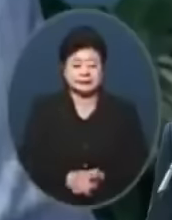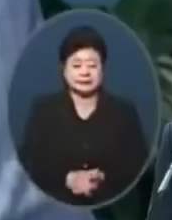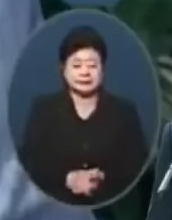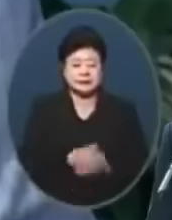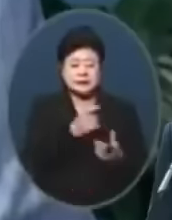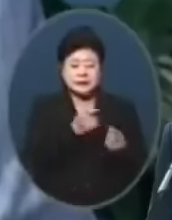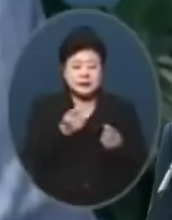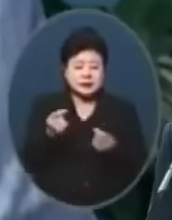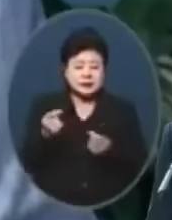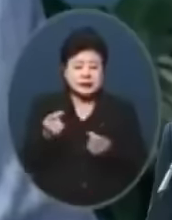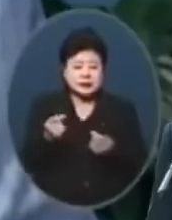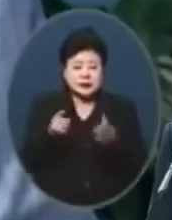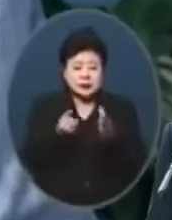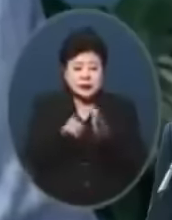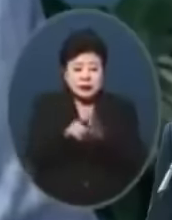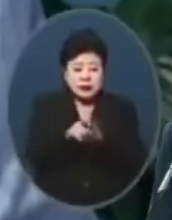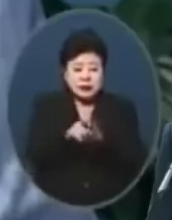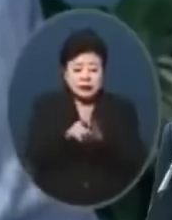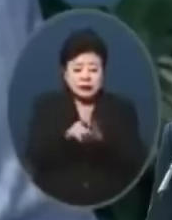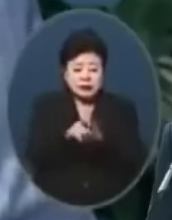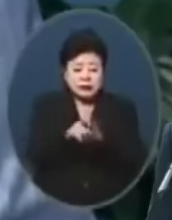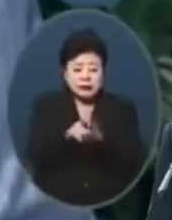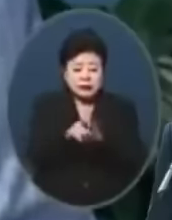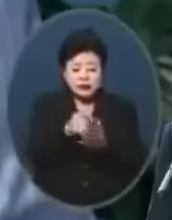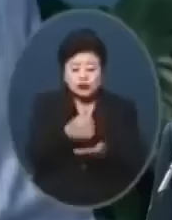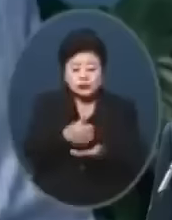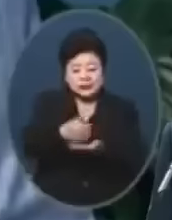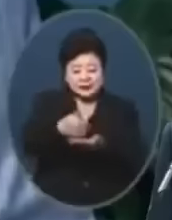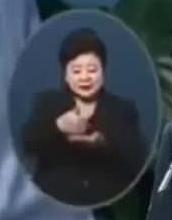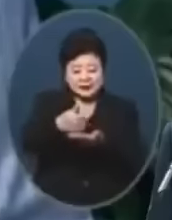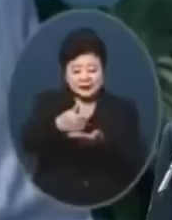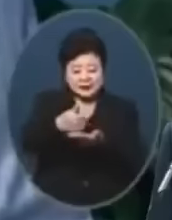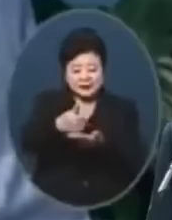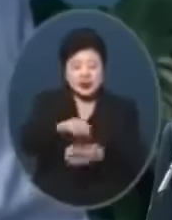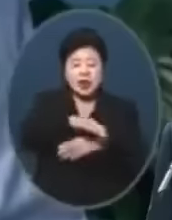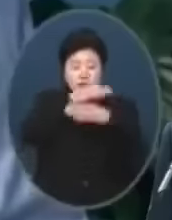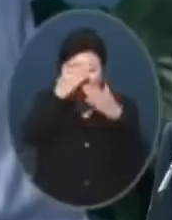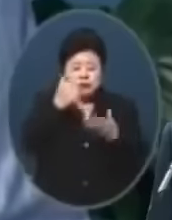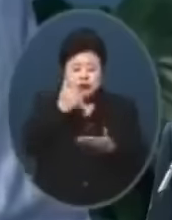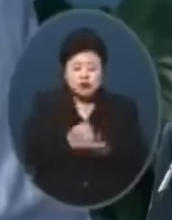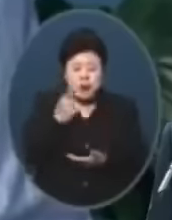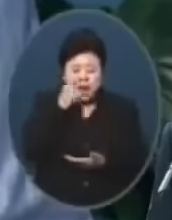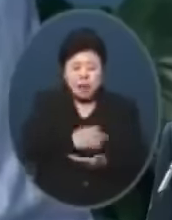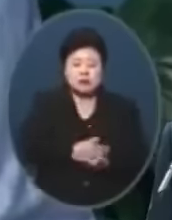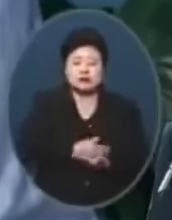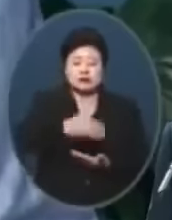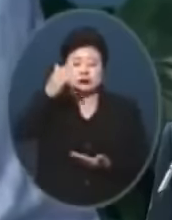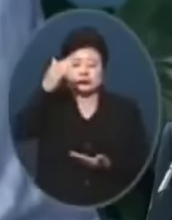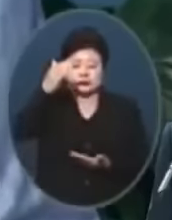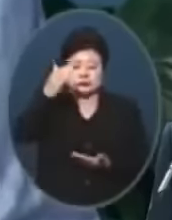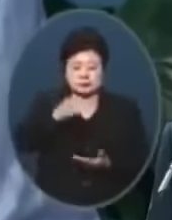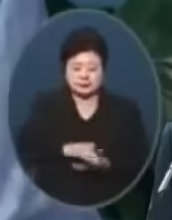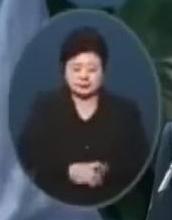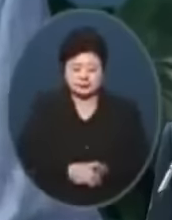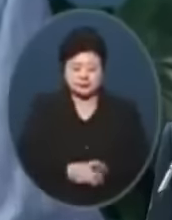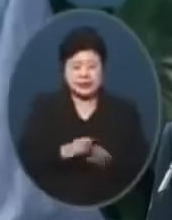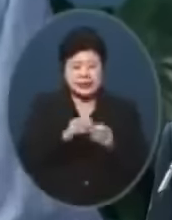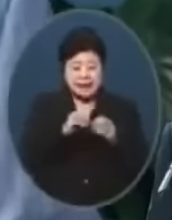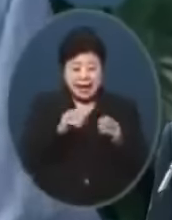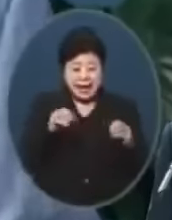이렇게 하시기 위하여 주님은 모든 죄악을 멸하고 이